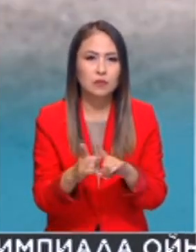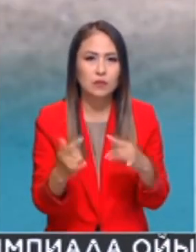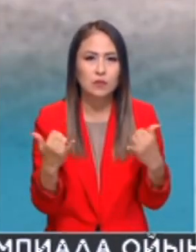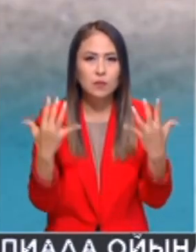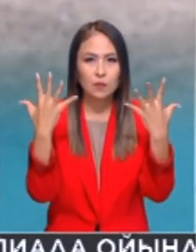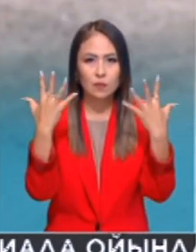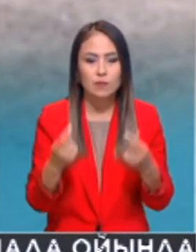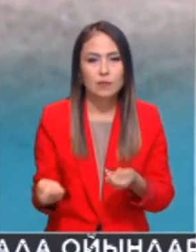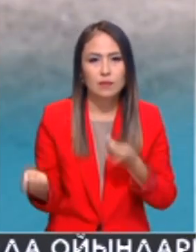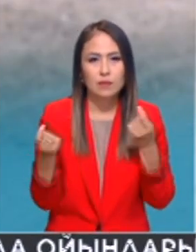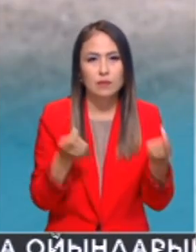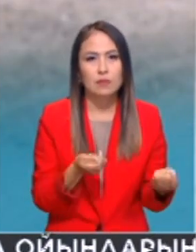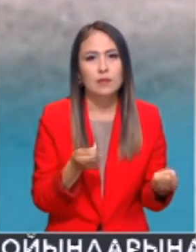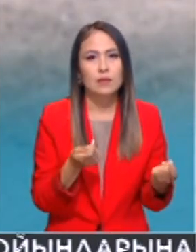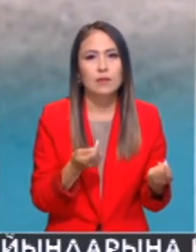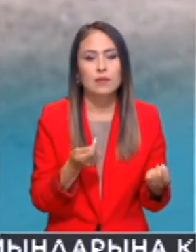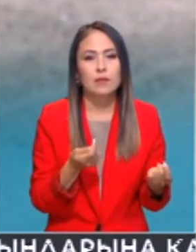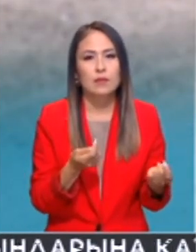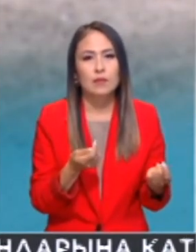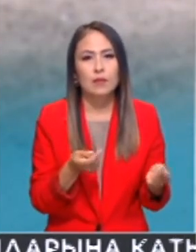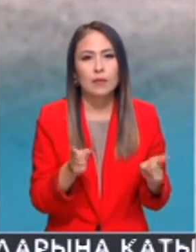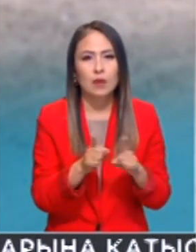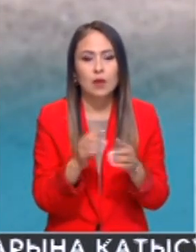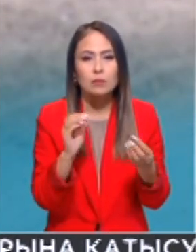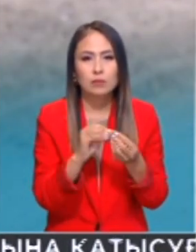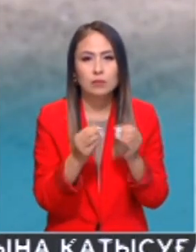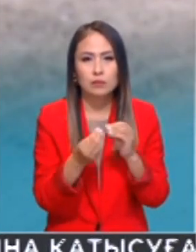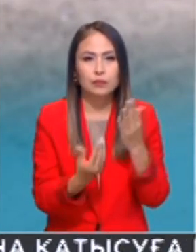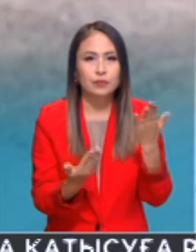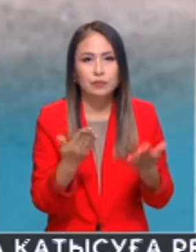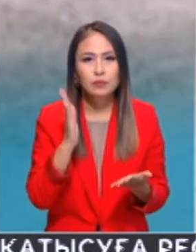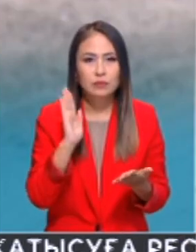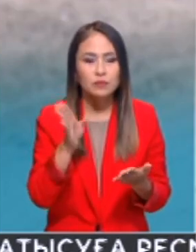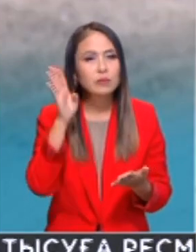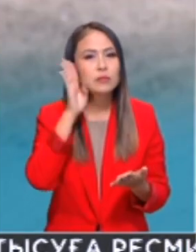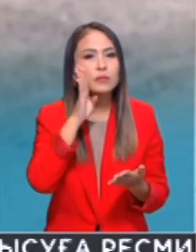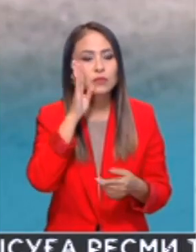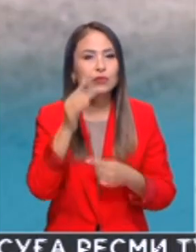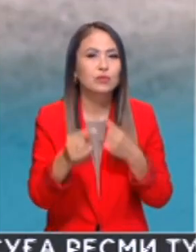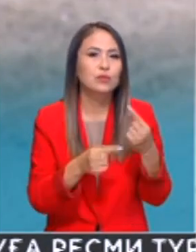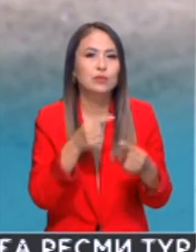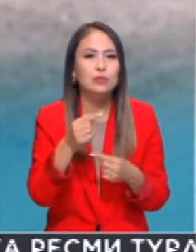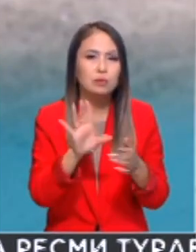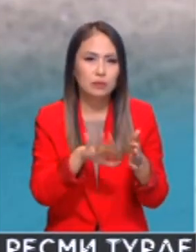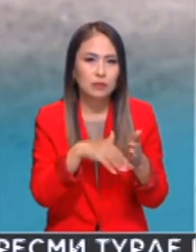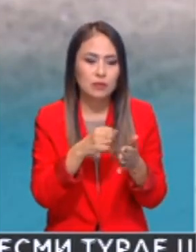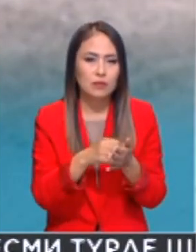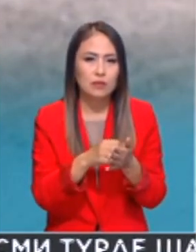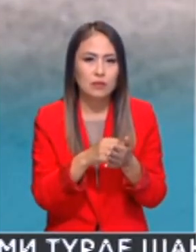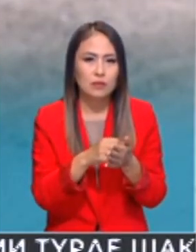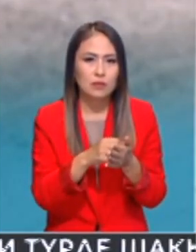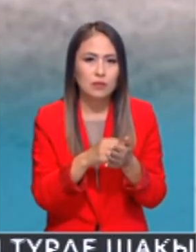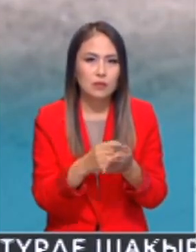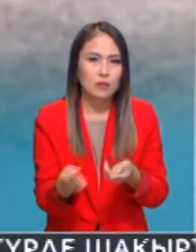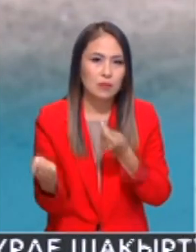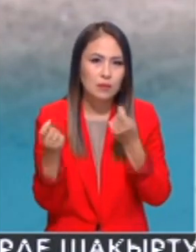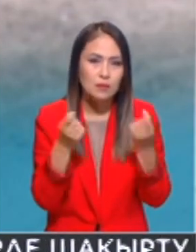түкі тасымалды ұйымдастырамыз. Мына ақау оңдалса су құбыры арқылы келеді. Оға дейінгі